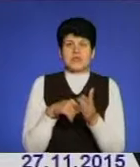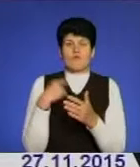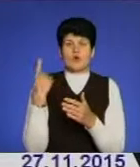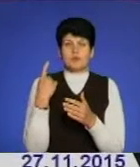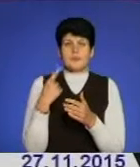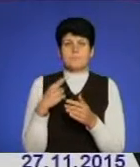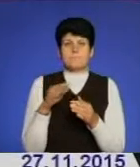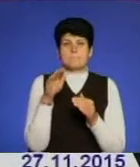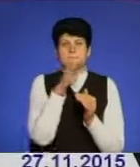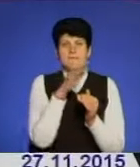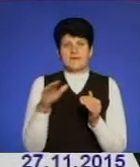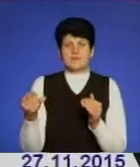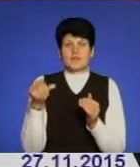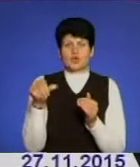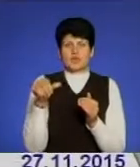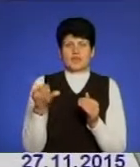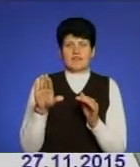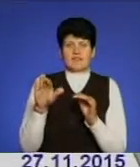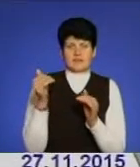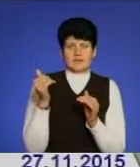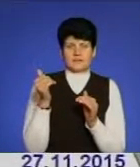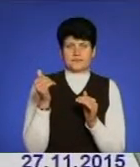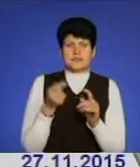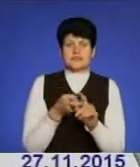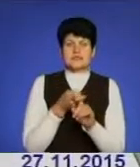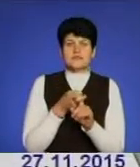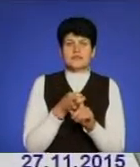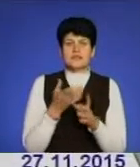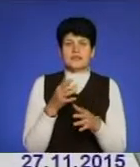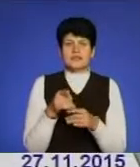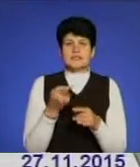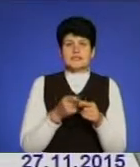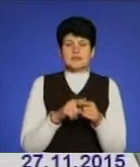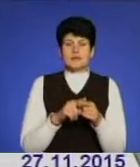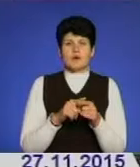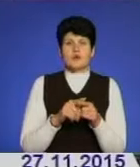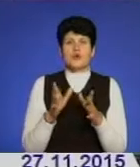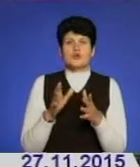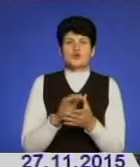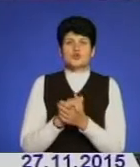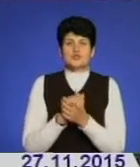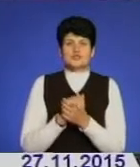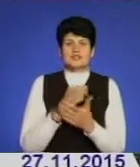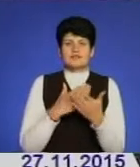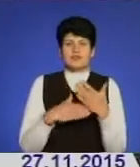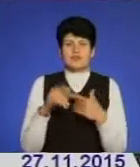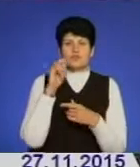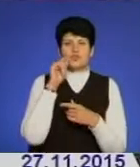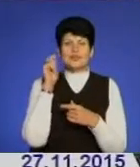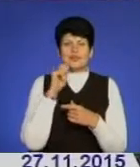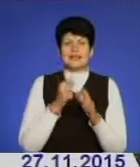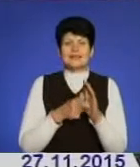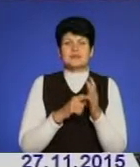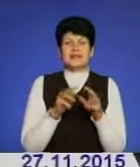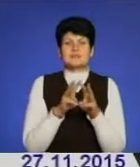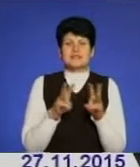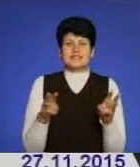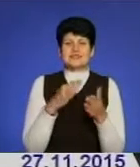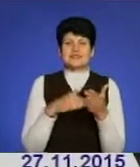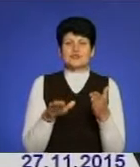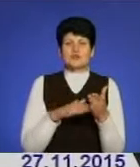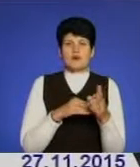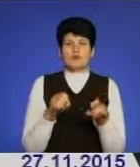кнопки виклику у державних установах. Завдяки адміністративним позовам Всеукраїнського об'єднання «Союз інвалідів України» Кабінет міністрів скасував